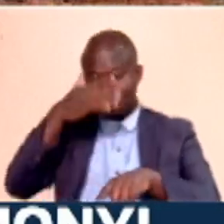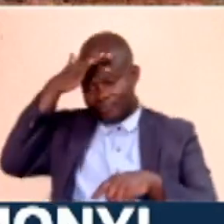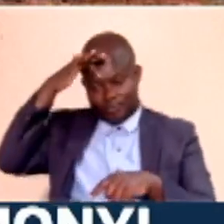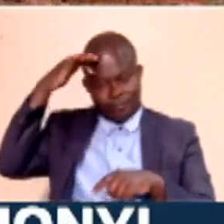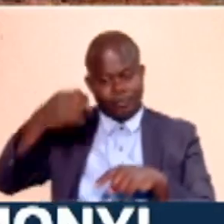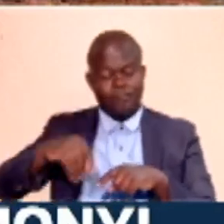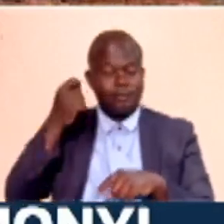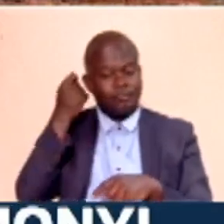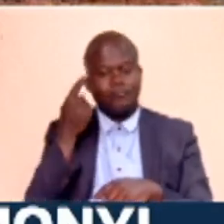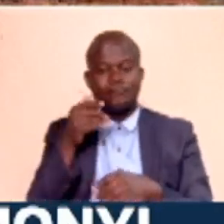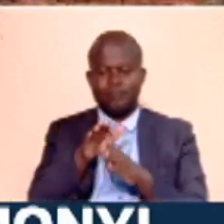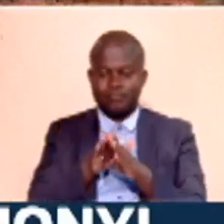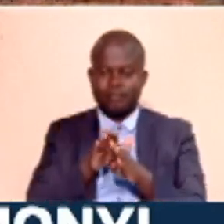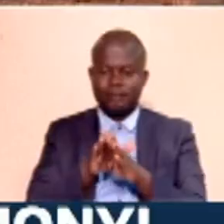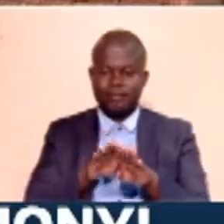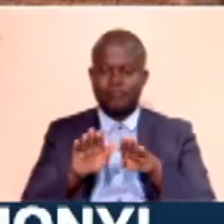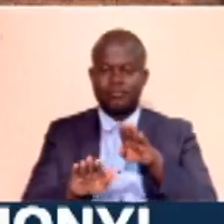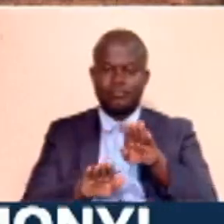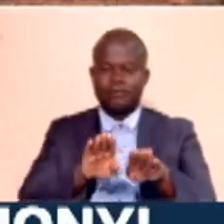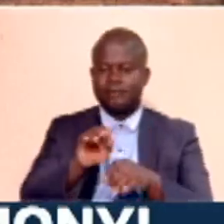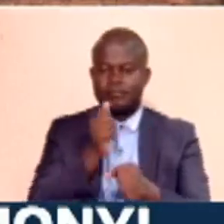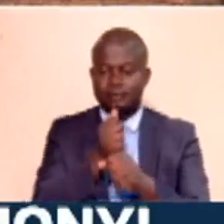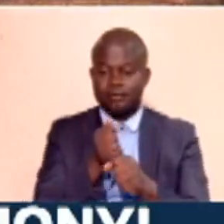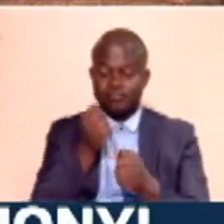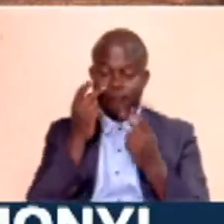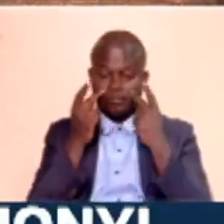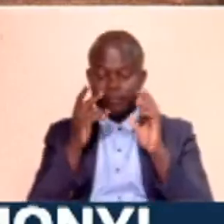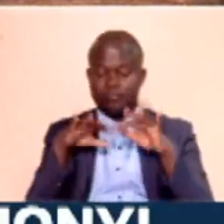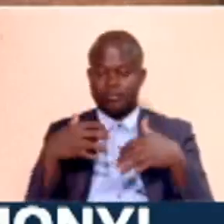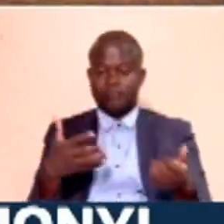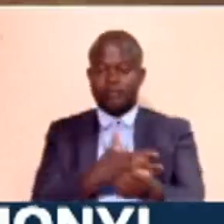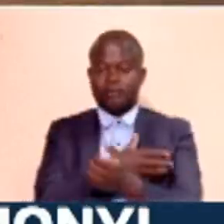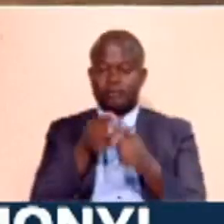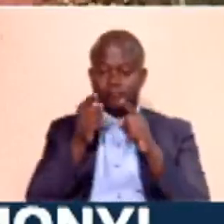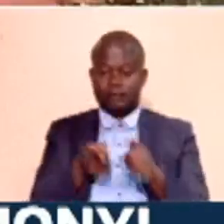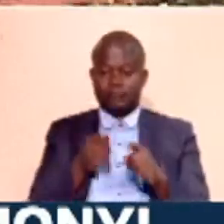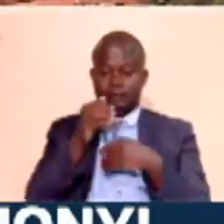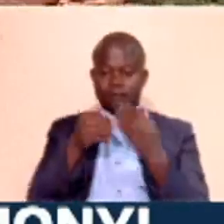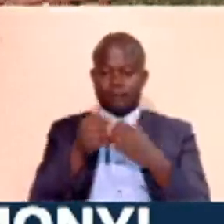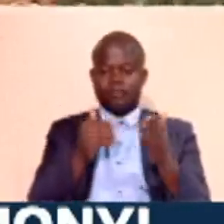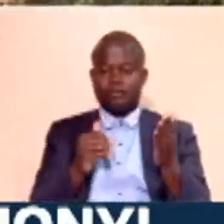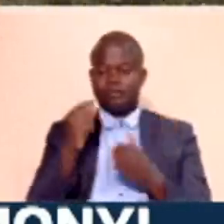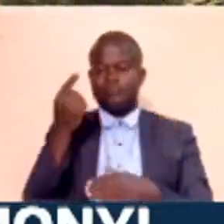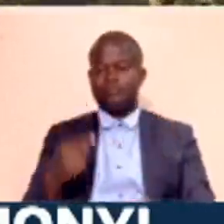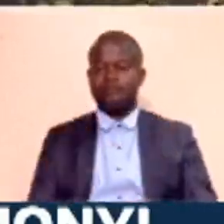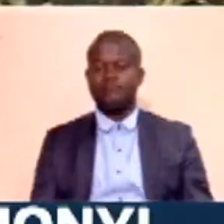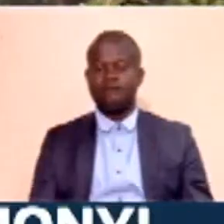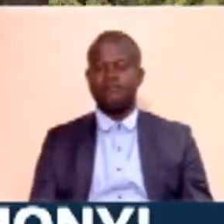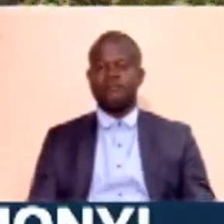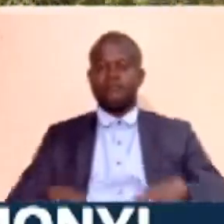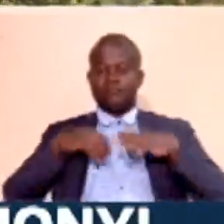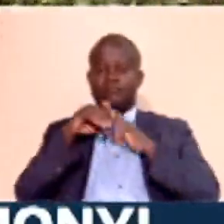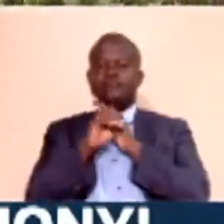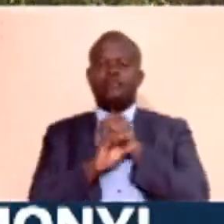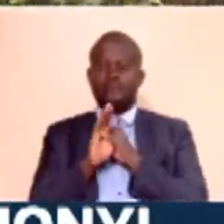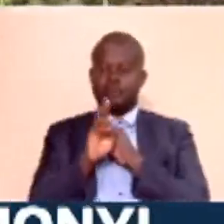ubwo bahagiye nakorwa ibintu akazi gakorwa bagiye bareba uko ubushobozi bwabonetse bakabanza kimwe. Abatuye mu kagari